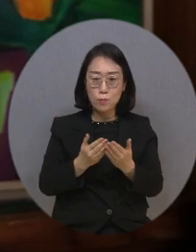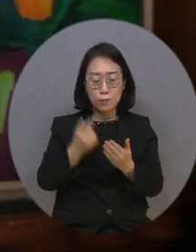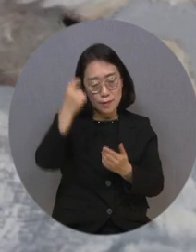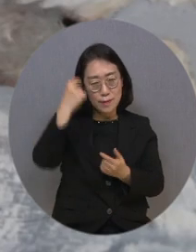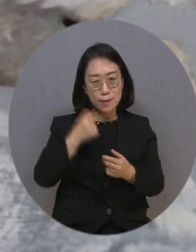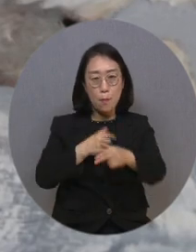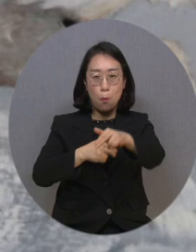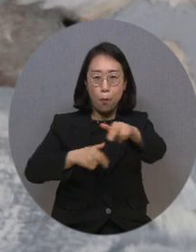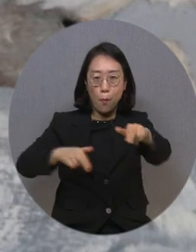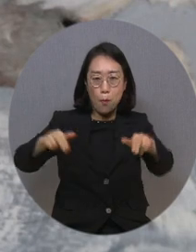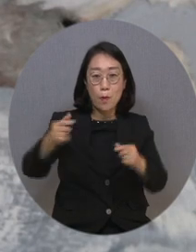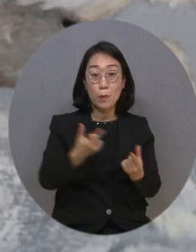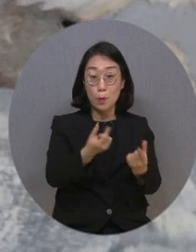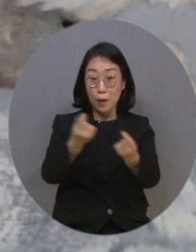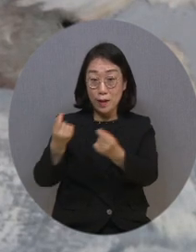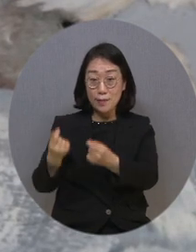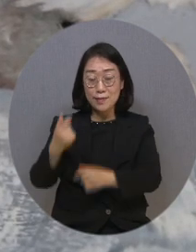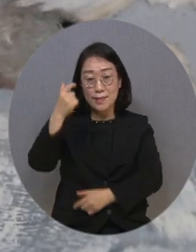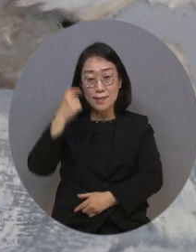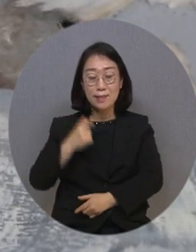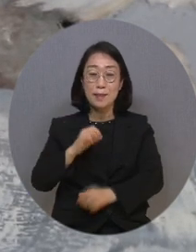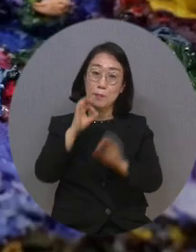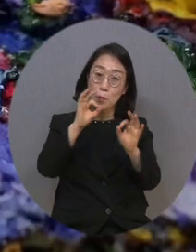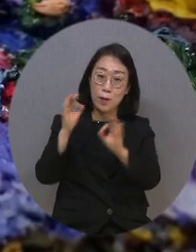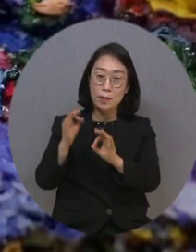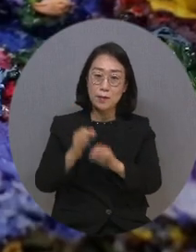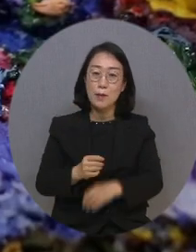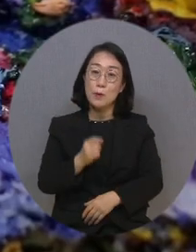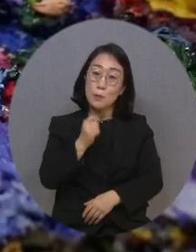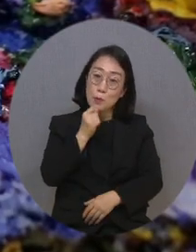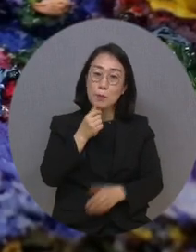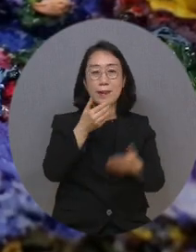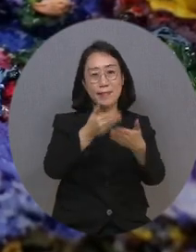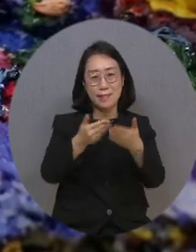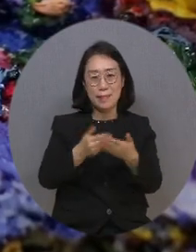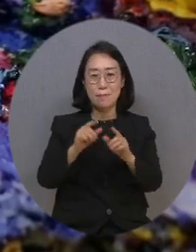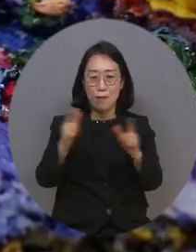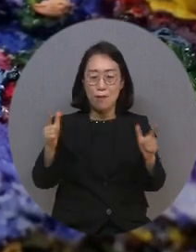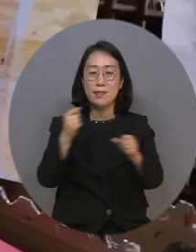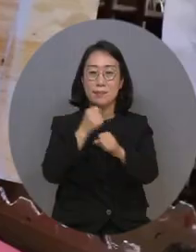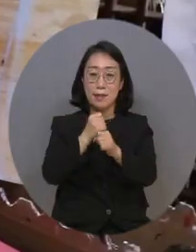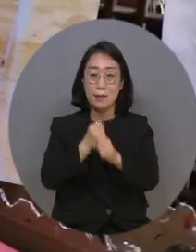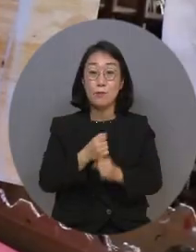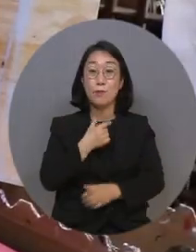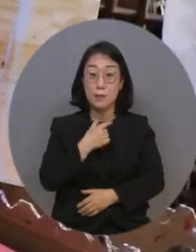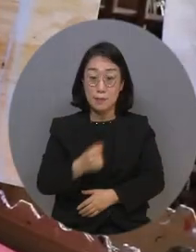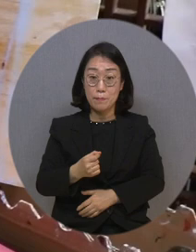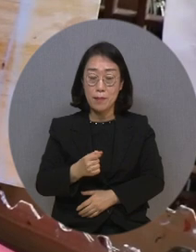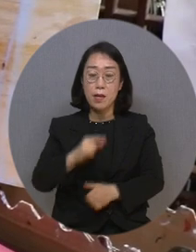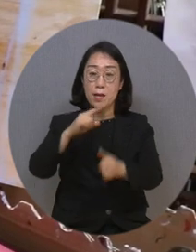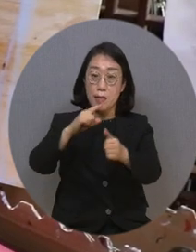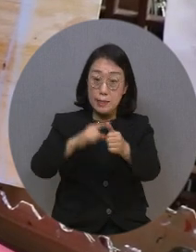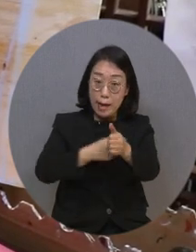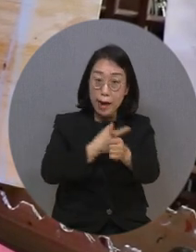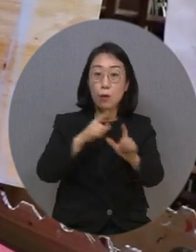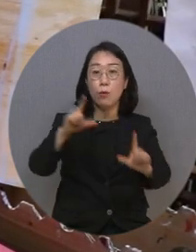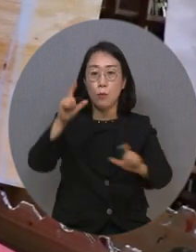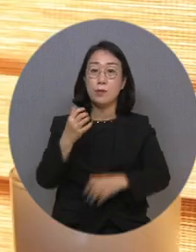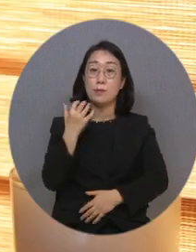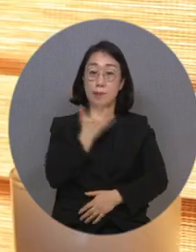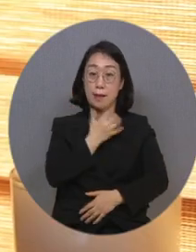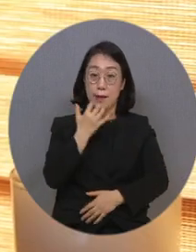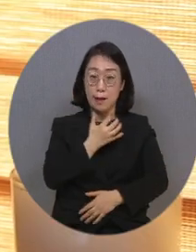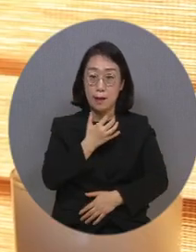느끼면서 감상할 수 있는 아기자기한 작품을 하고 싶다고 말하며 자연을 주제로 한